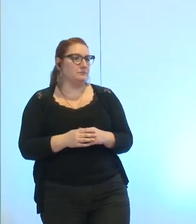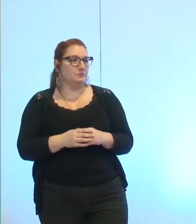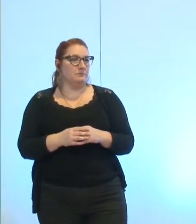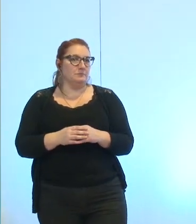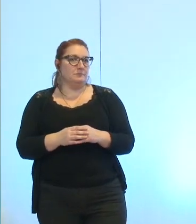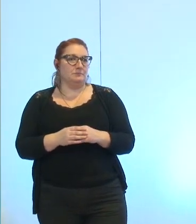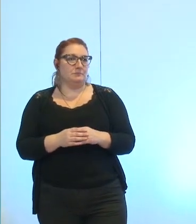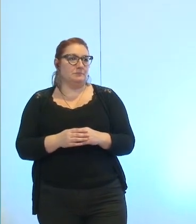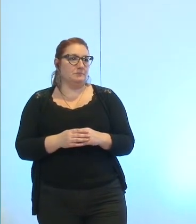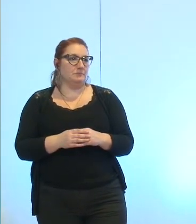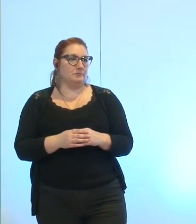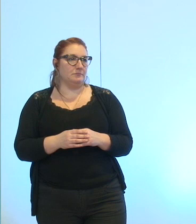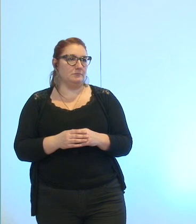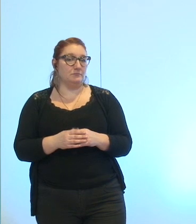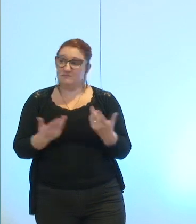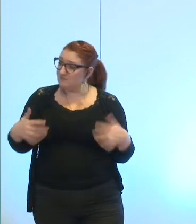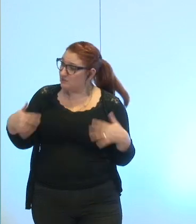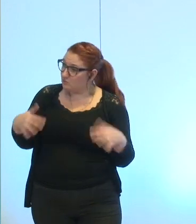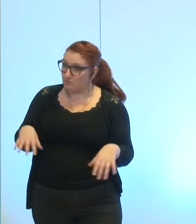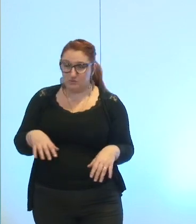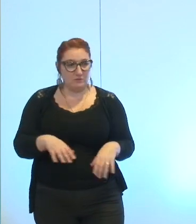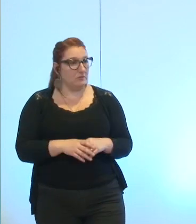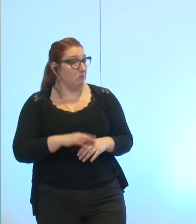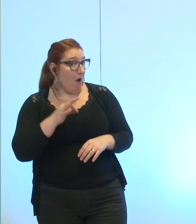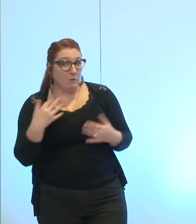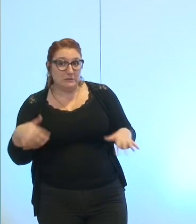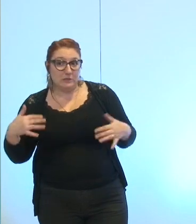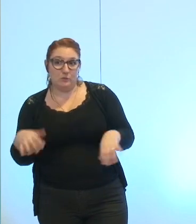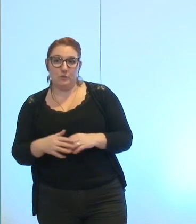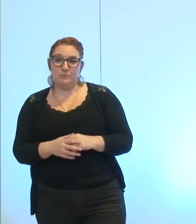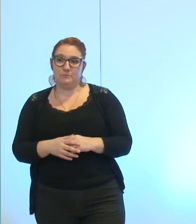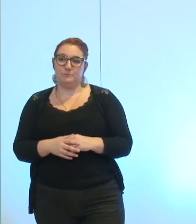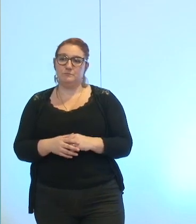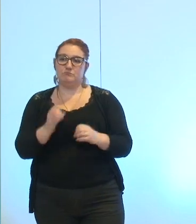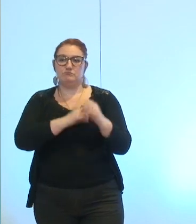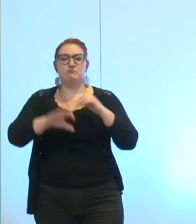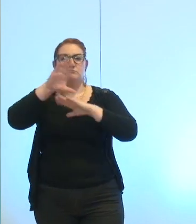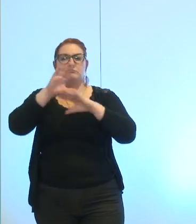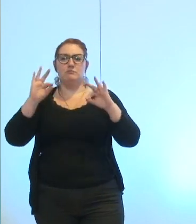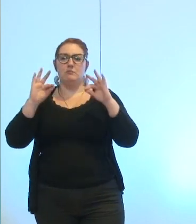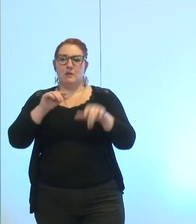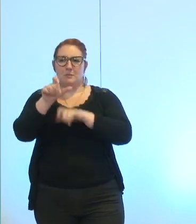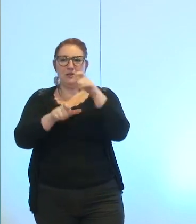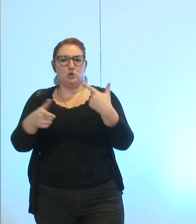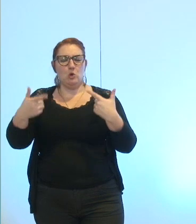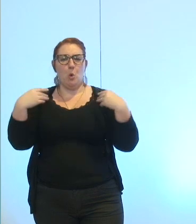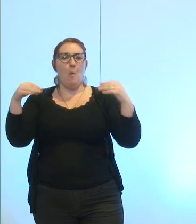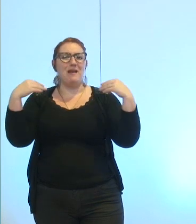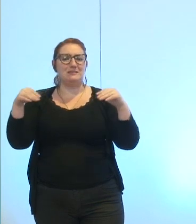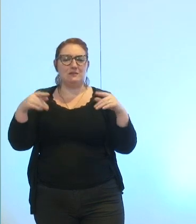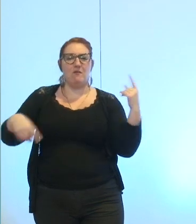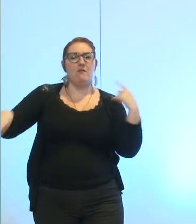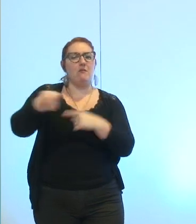chose ben oui c'est tout et pour complémenter sur la question des des commerçants effectivement avec qui nous avons déjà pris